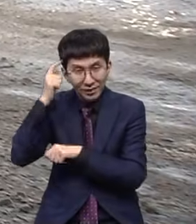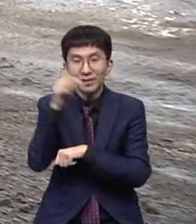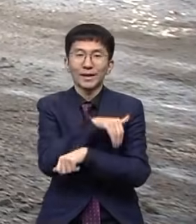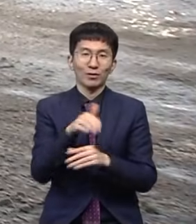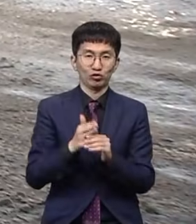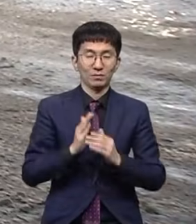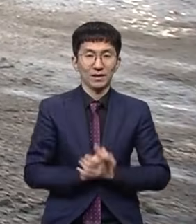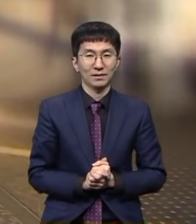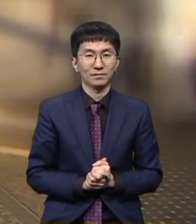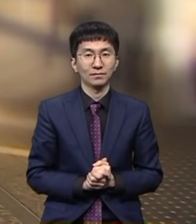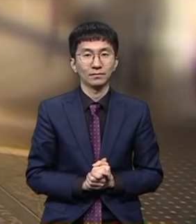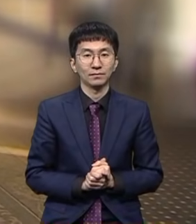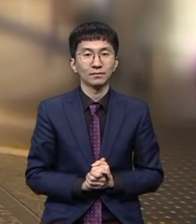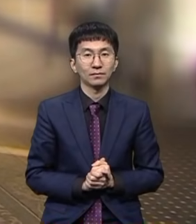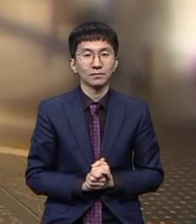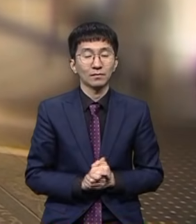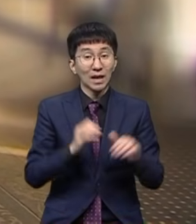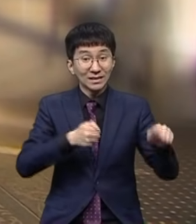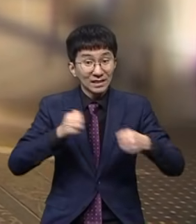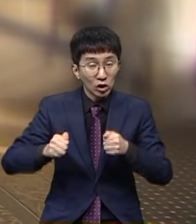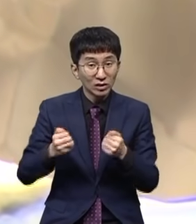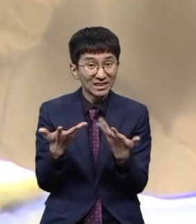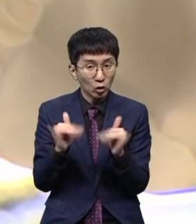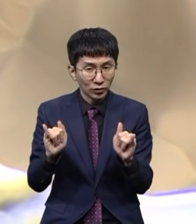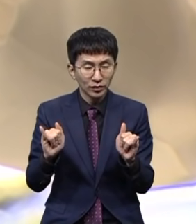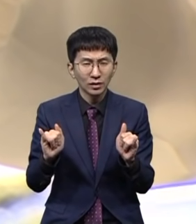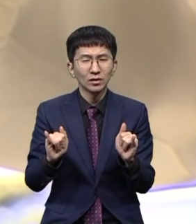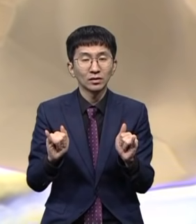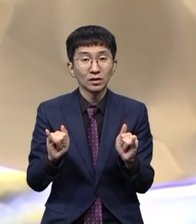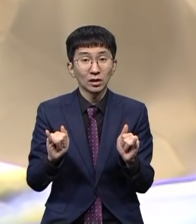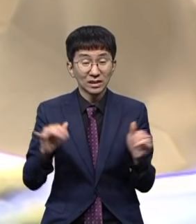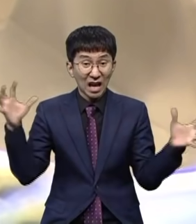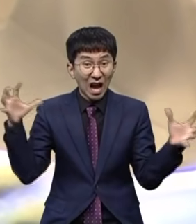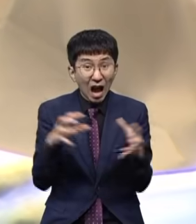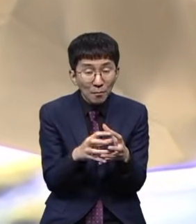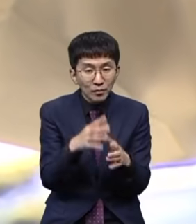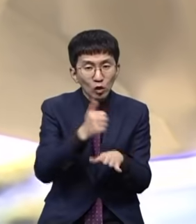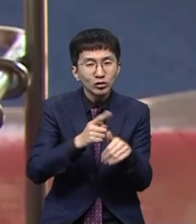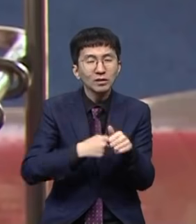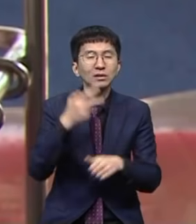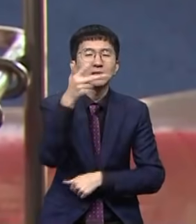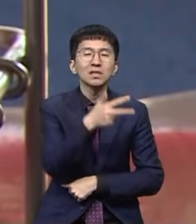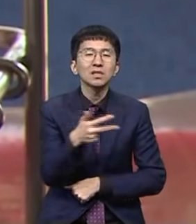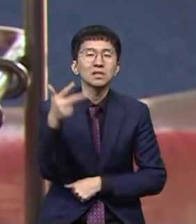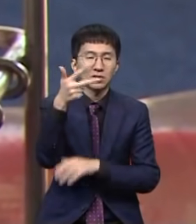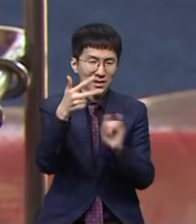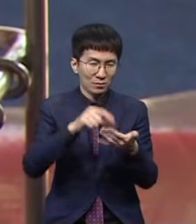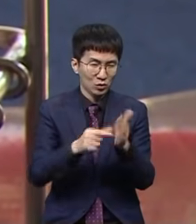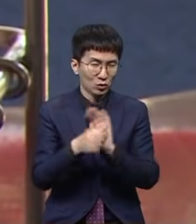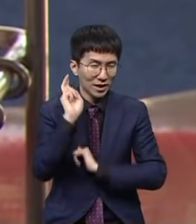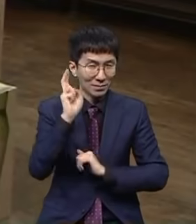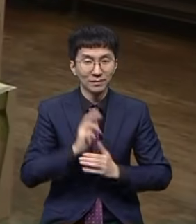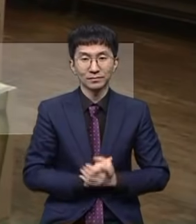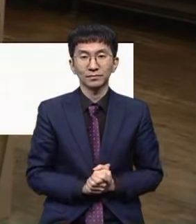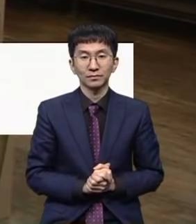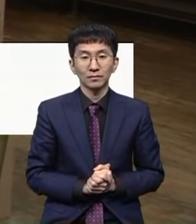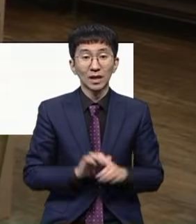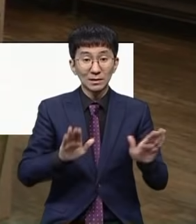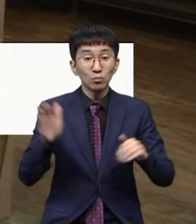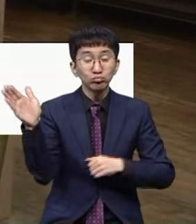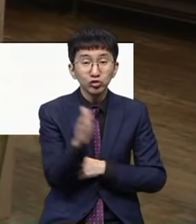검사를 실시할 계획입니다. 스키장 종사자까지 포함하면 검사 대상자는 7천여 명에 달할 전망입니다.